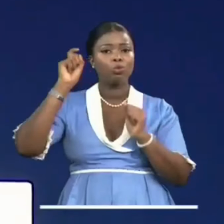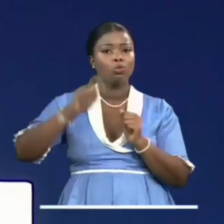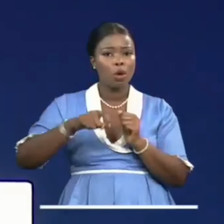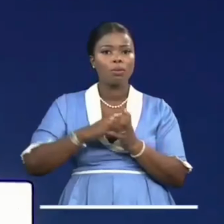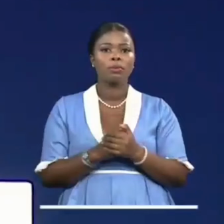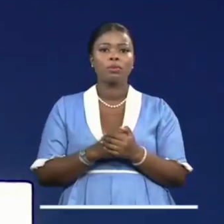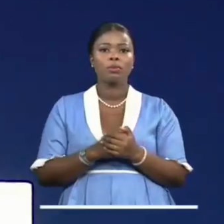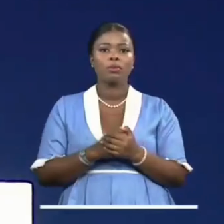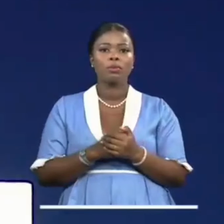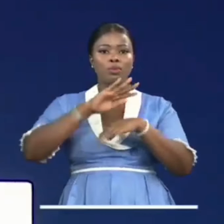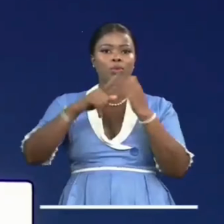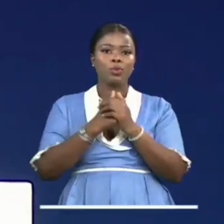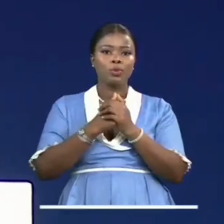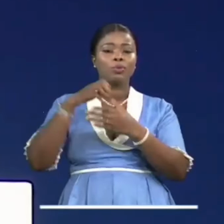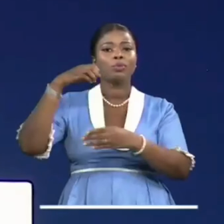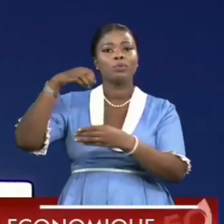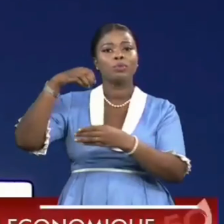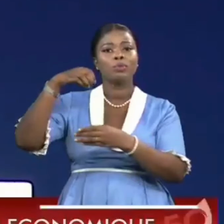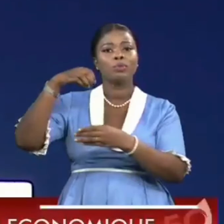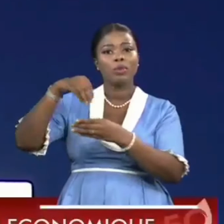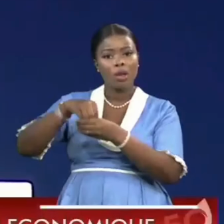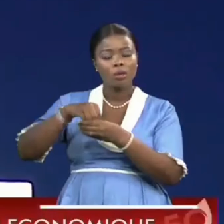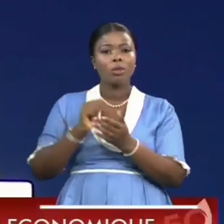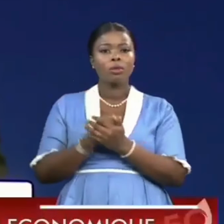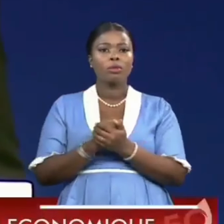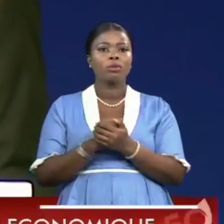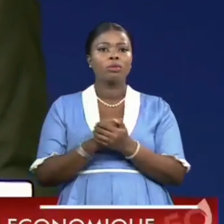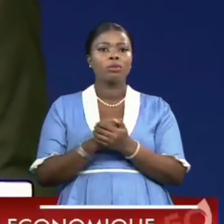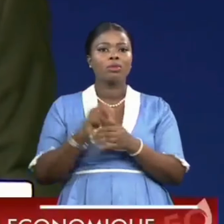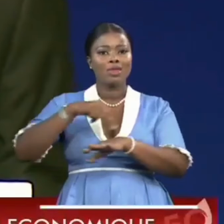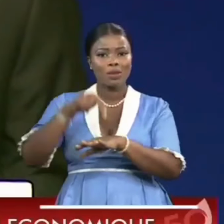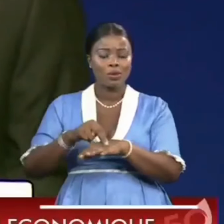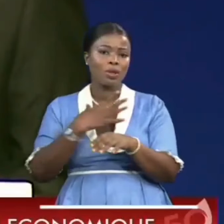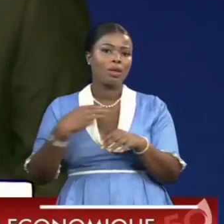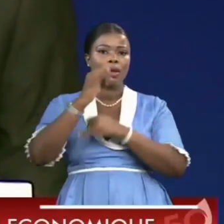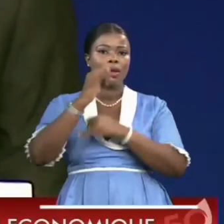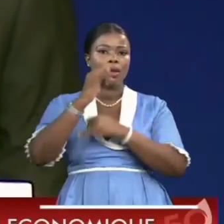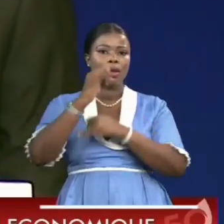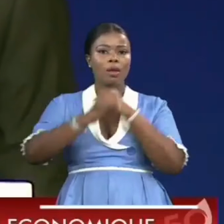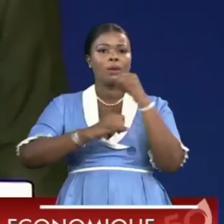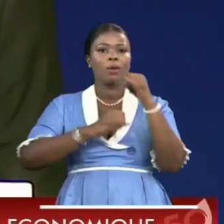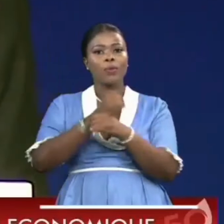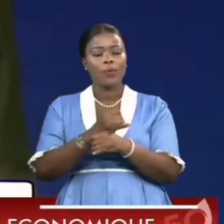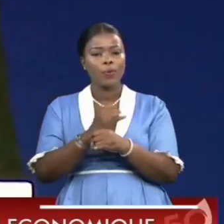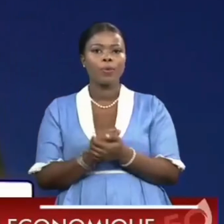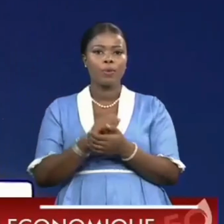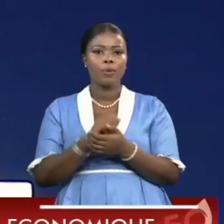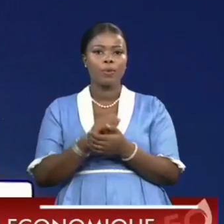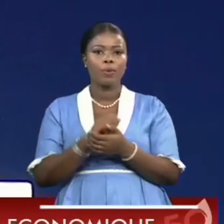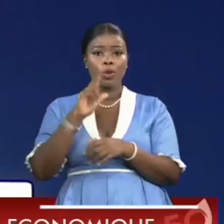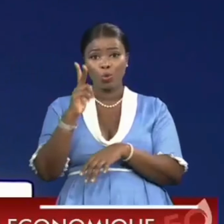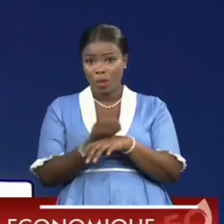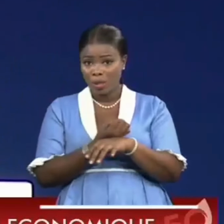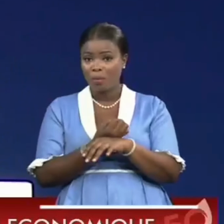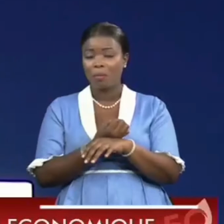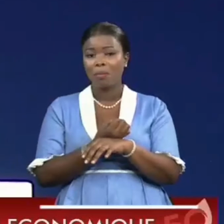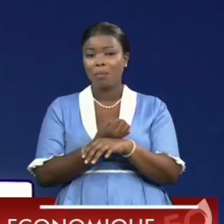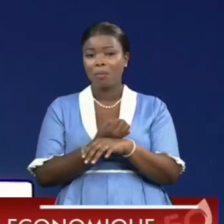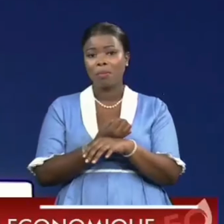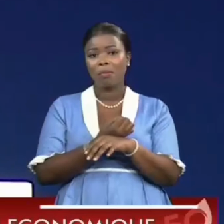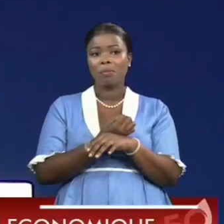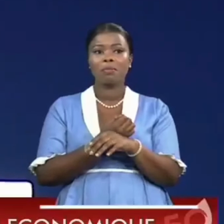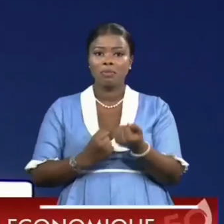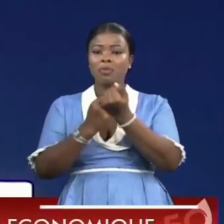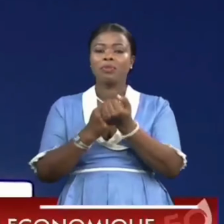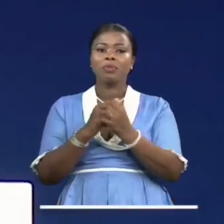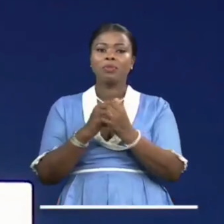tous ses engagements régionaux et internationaux ça c'est le deè défi le trè défi c'est un défi structurel que